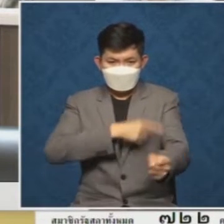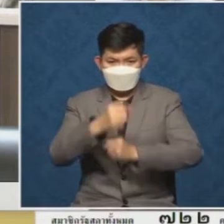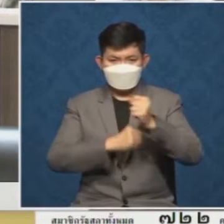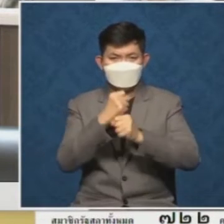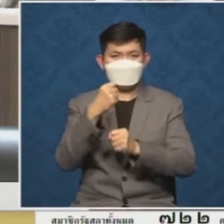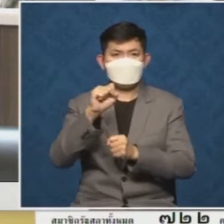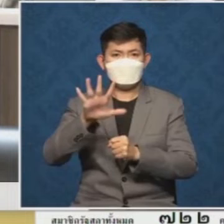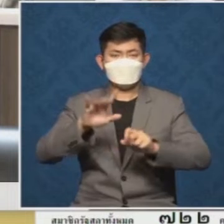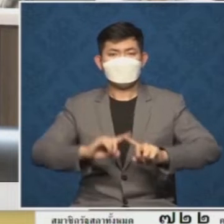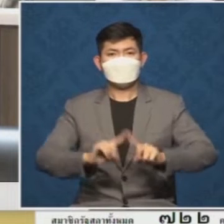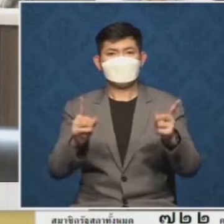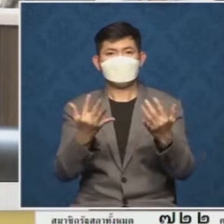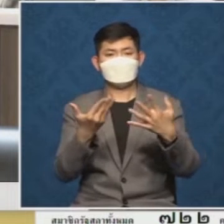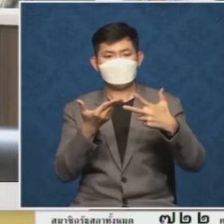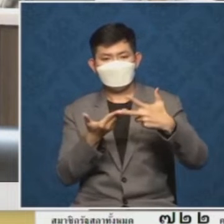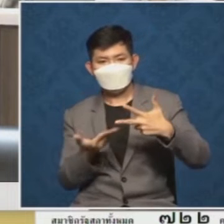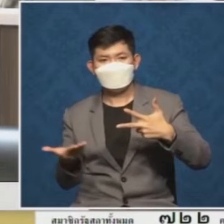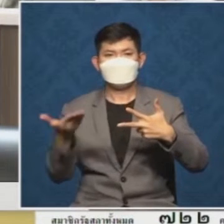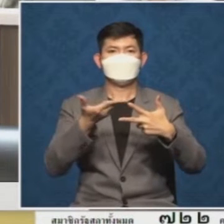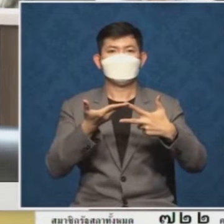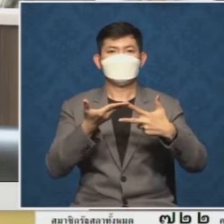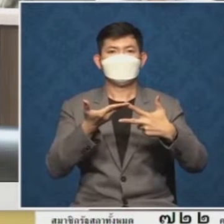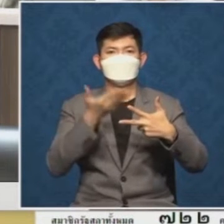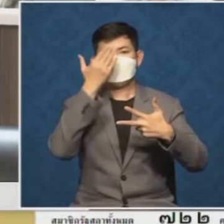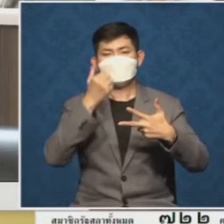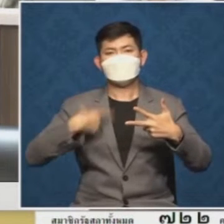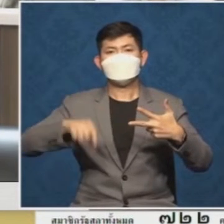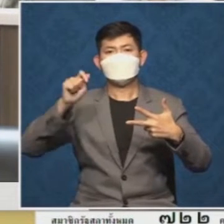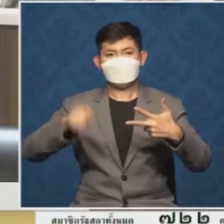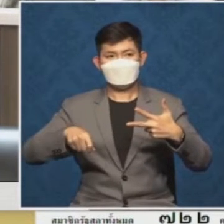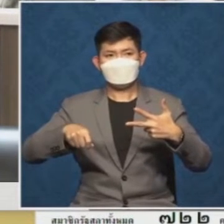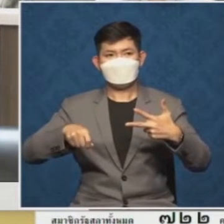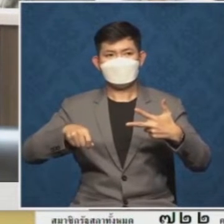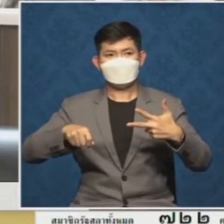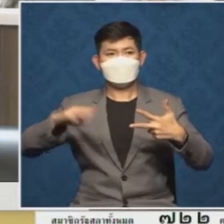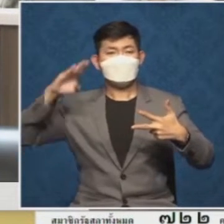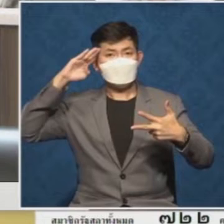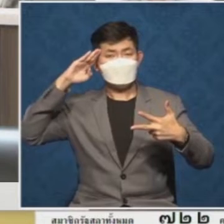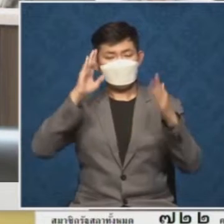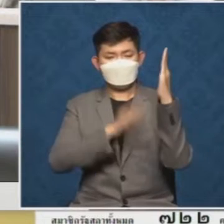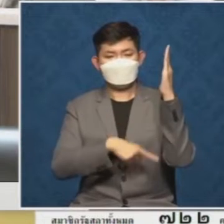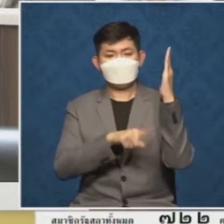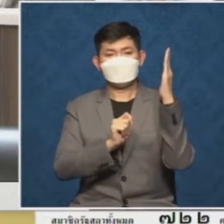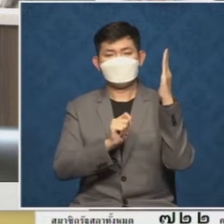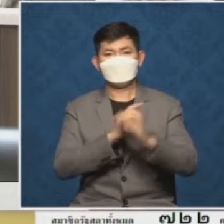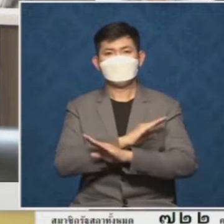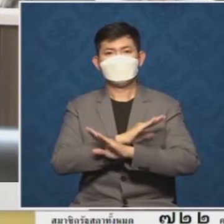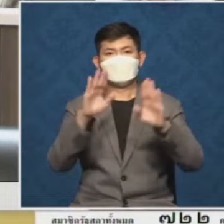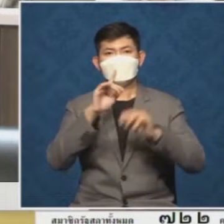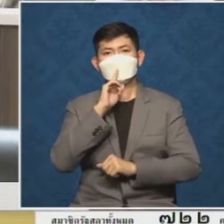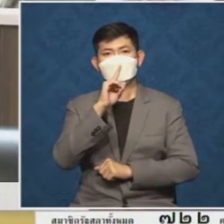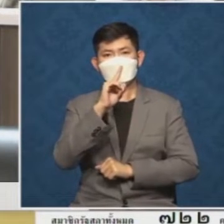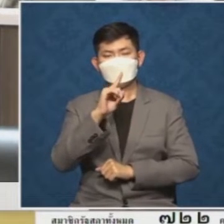อยู่ระหว่างอุทธรณ์จากกรณีที่ศาลมณฑลฐานบกปัตตานียกฟ้องแสดงให้เห็